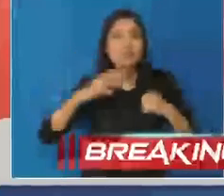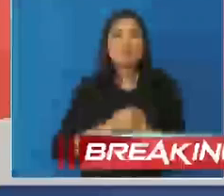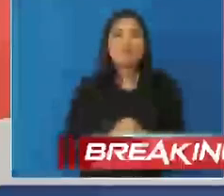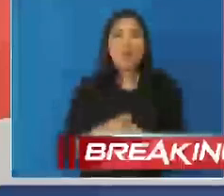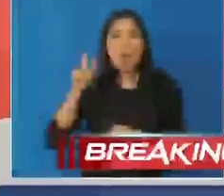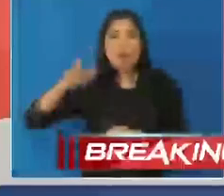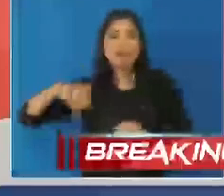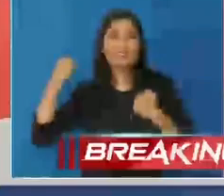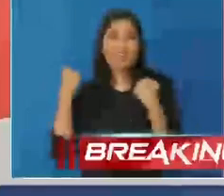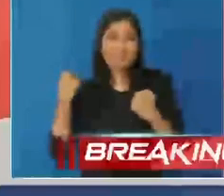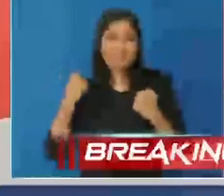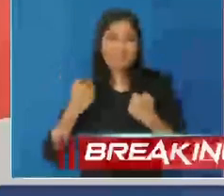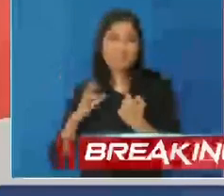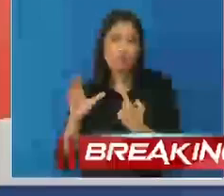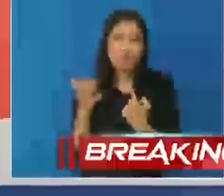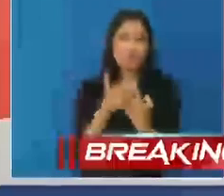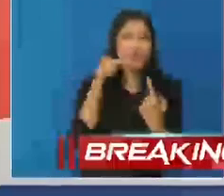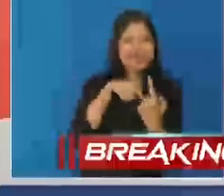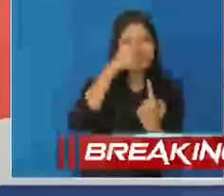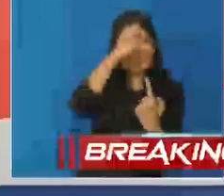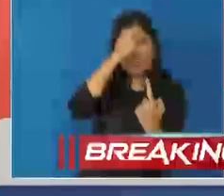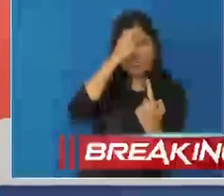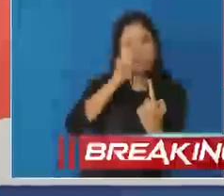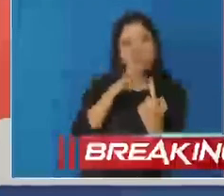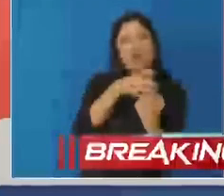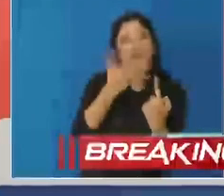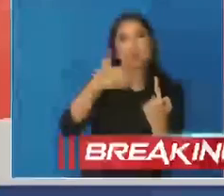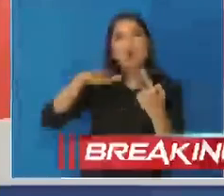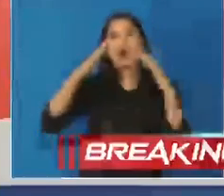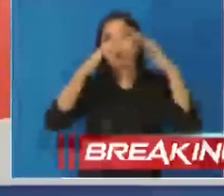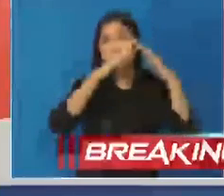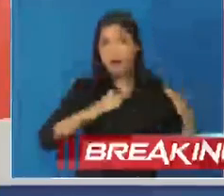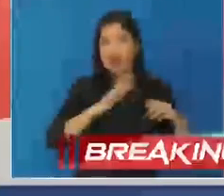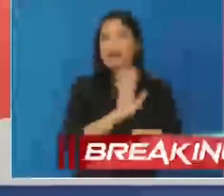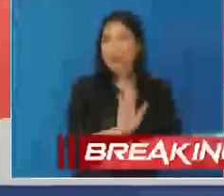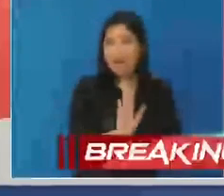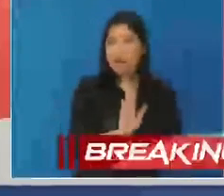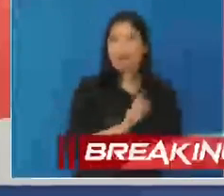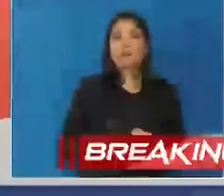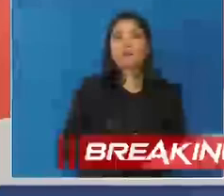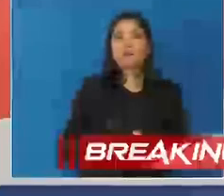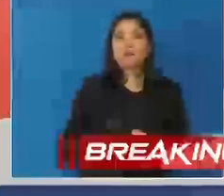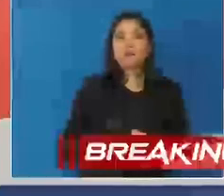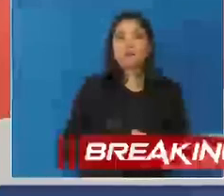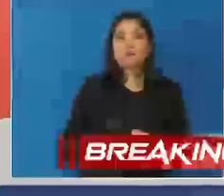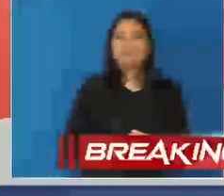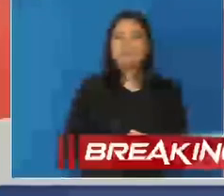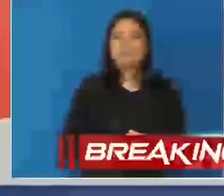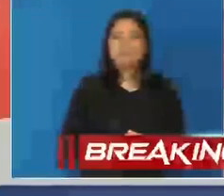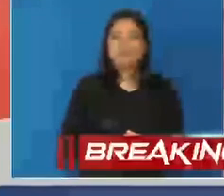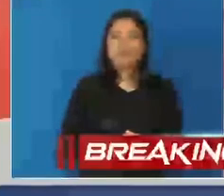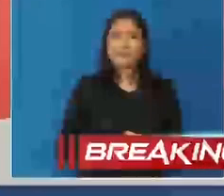sehat melindungi yang sakit agar tidak keluar dari rumah dan melakukan kegiatan yang tidak perlu di luar rumah